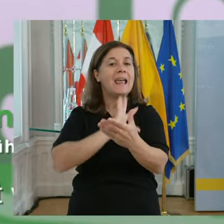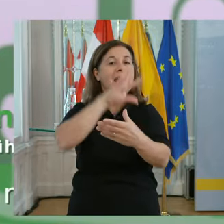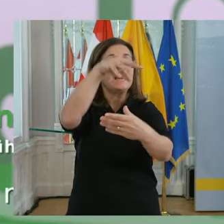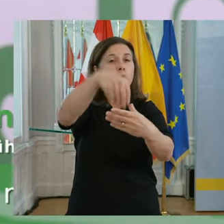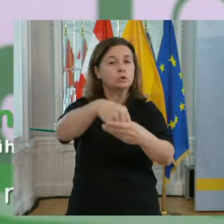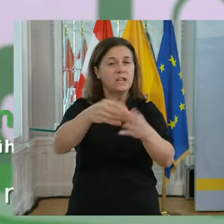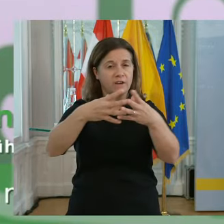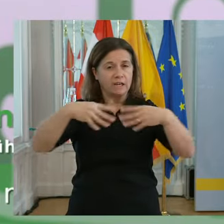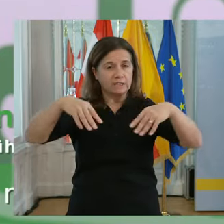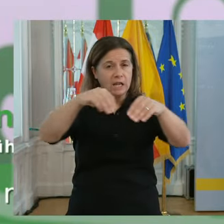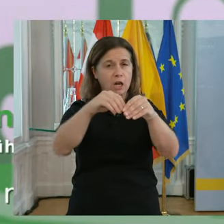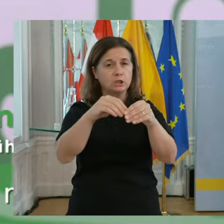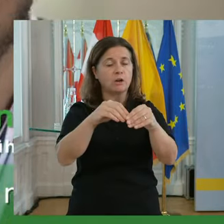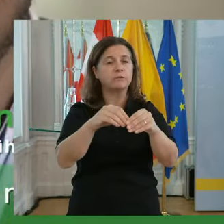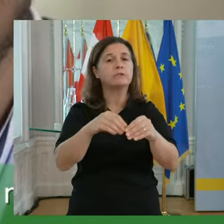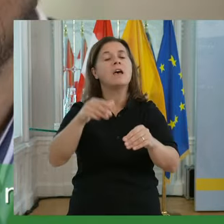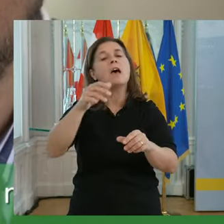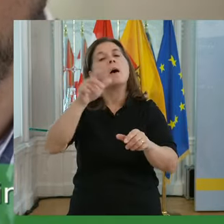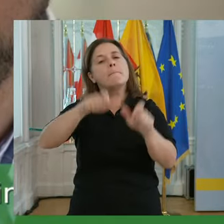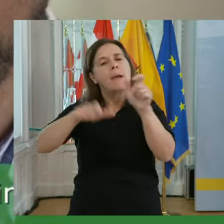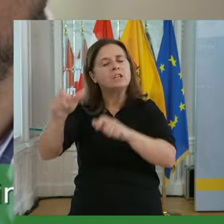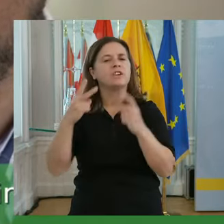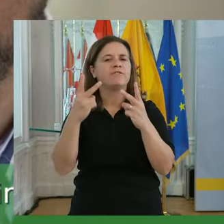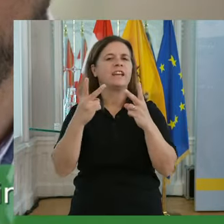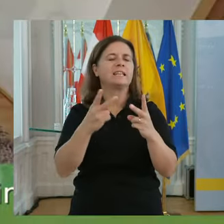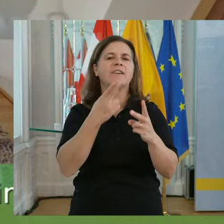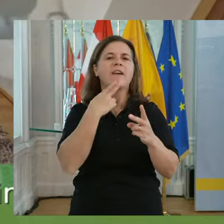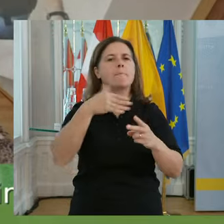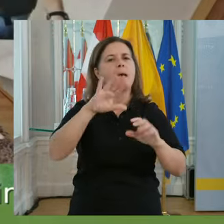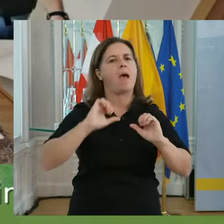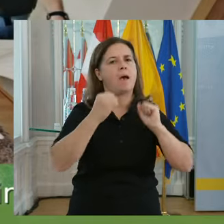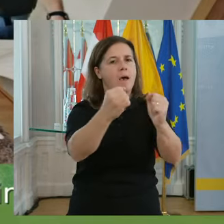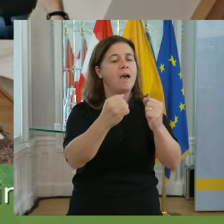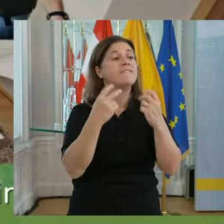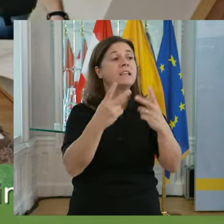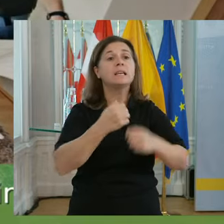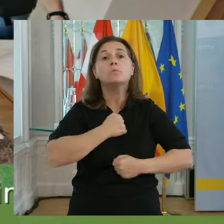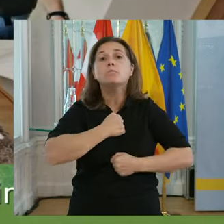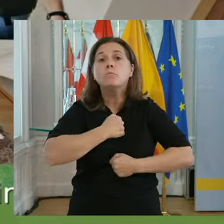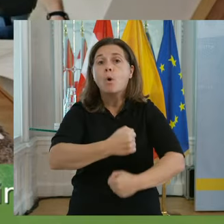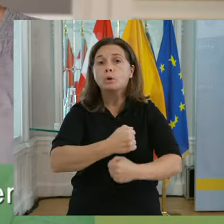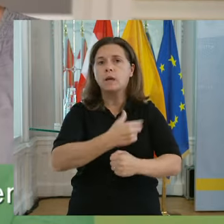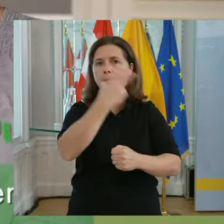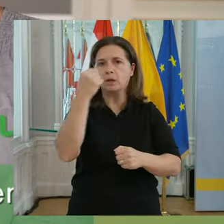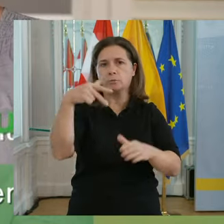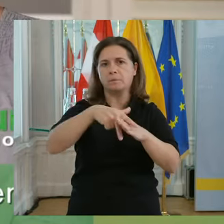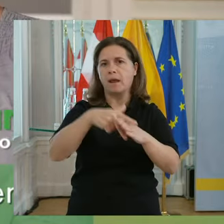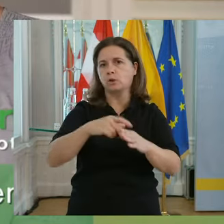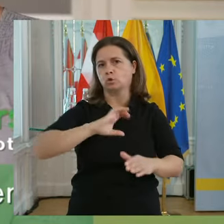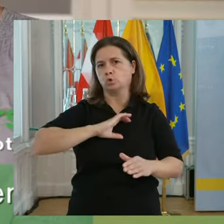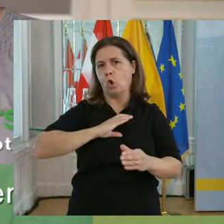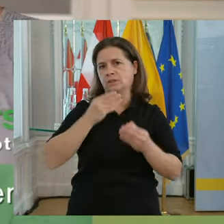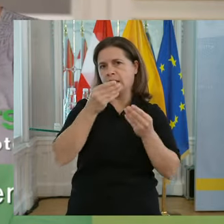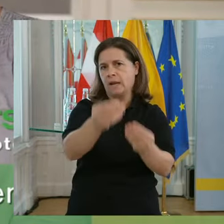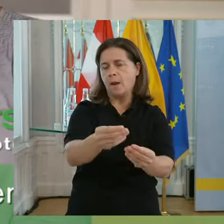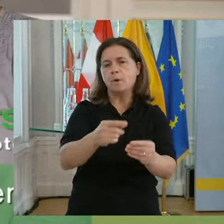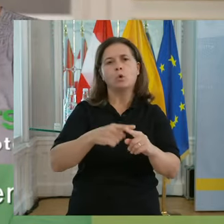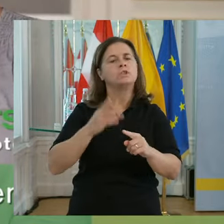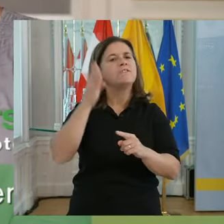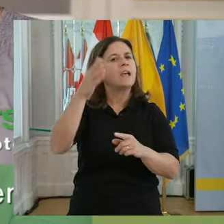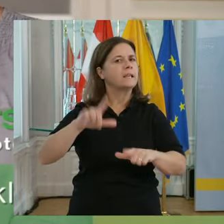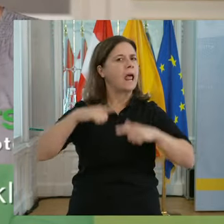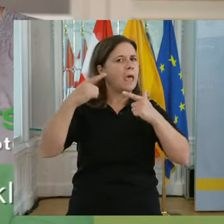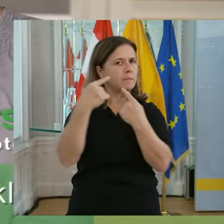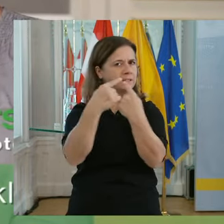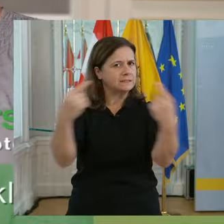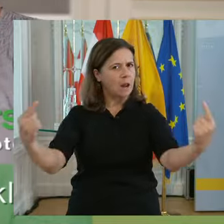von den Menschen, die mehr tun, als sie müssen. Finden Sie den Mut, Menschen mit Beeinträchtigungen eine Chance zu geben und Sie werden erleben,